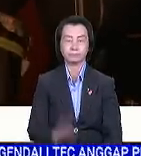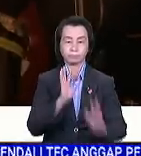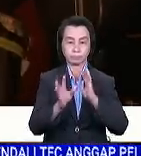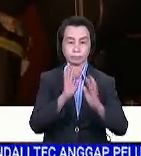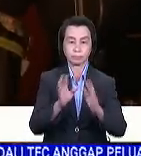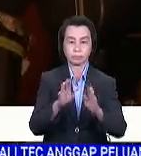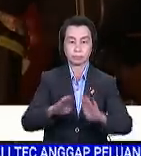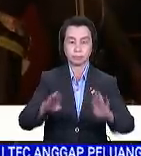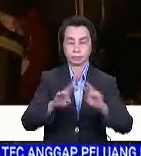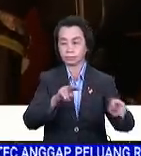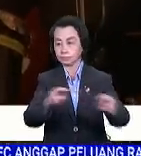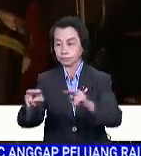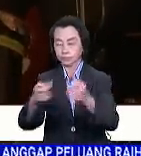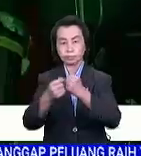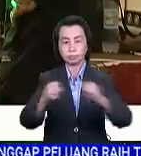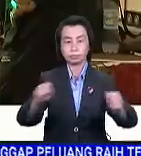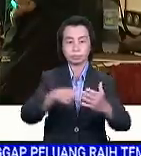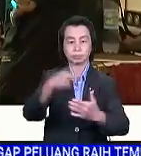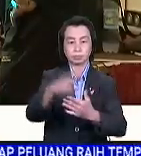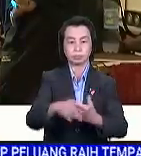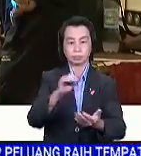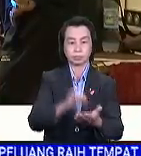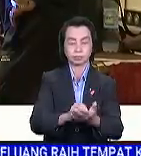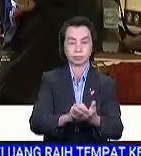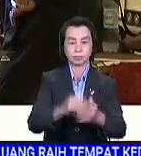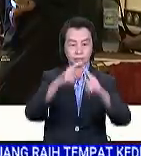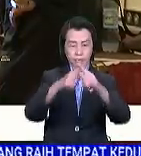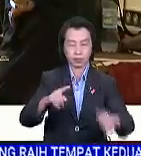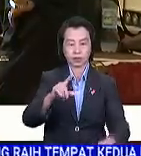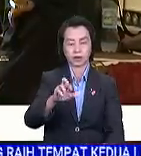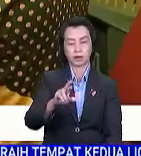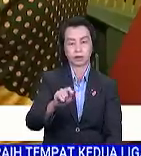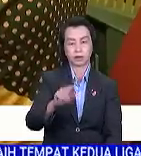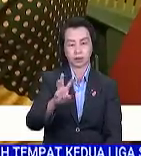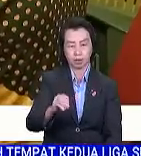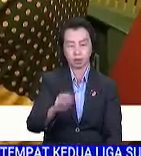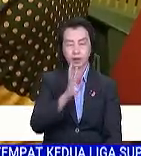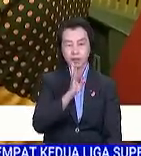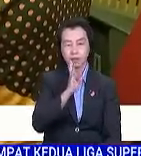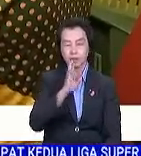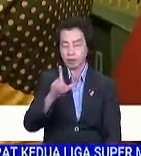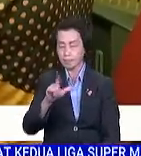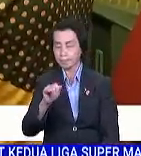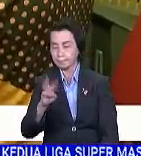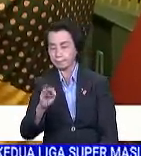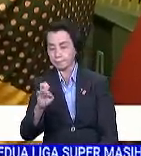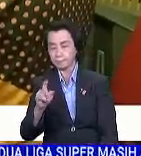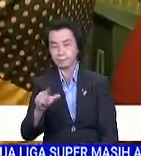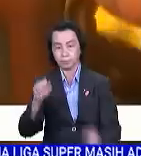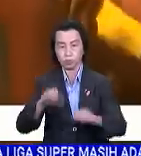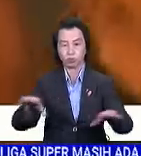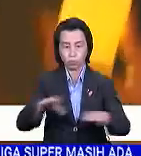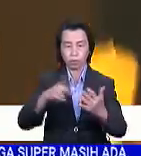pemberita selepas meninjau persiapan program tersebut di auditorium RTM Limbang beliau yakin Limbang FM mampu menerbitkan